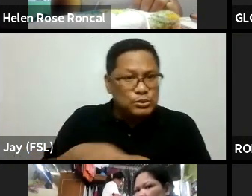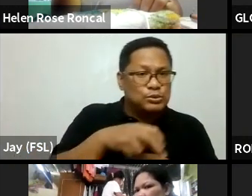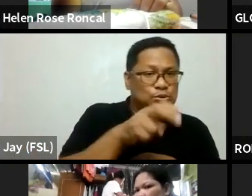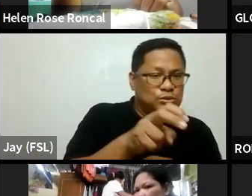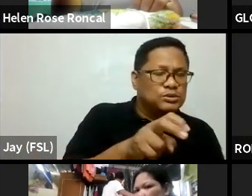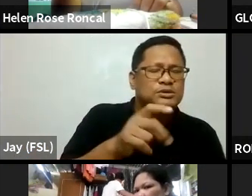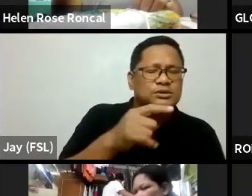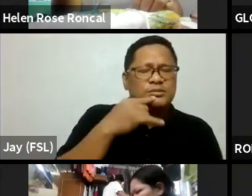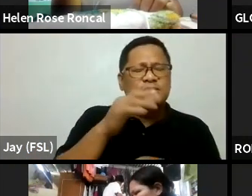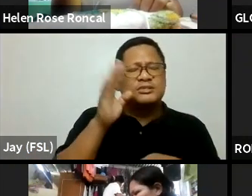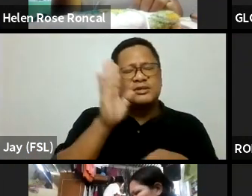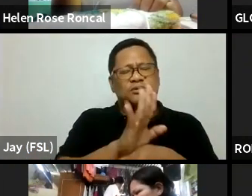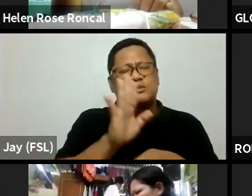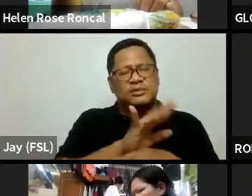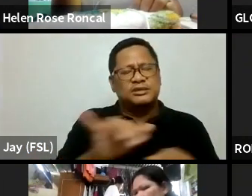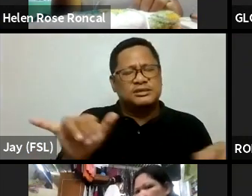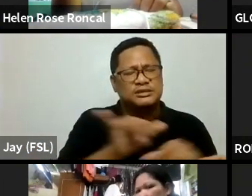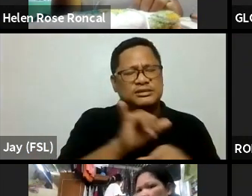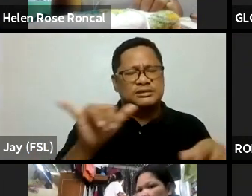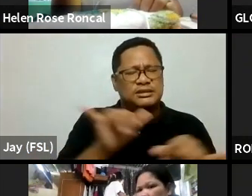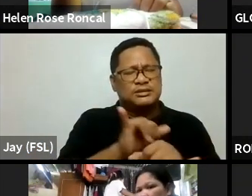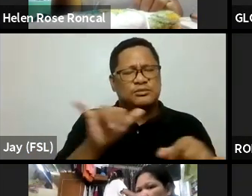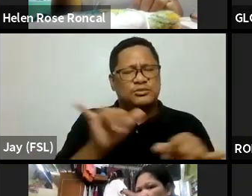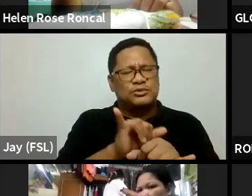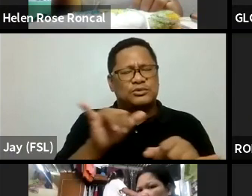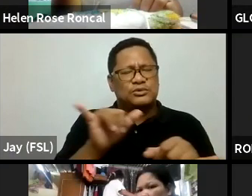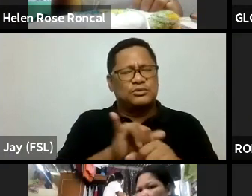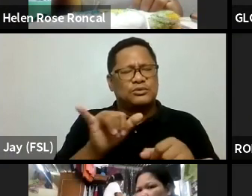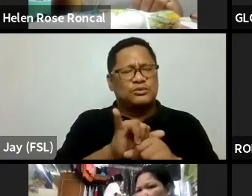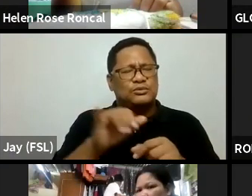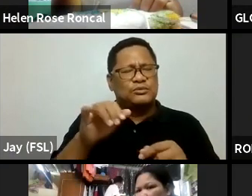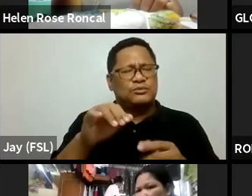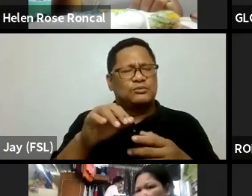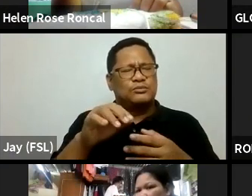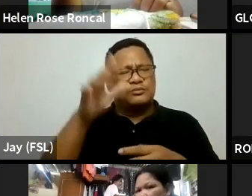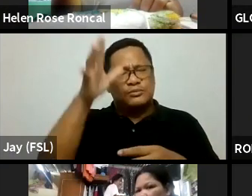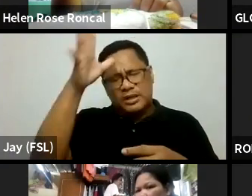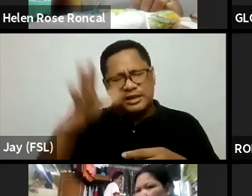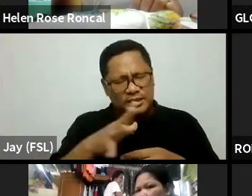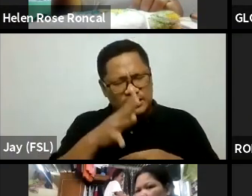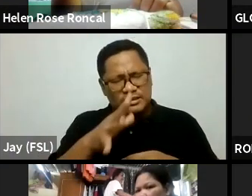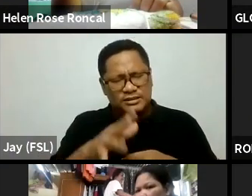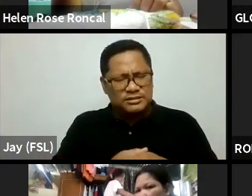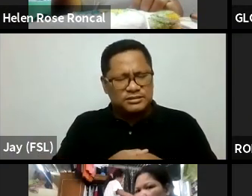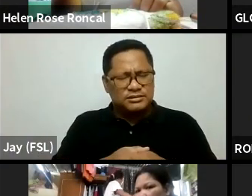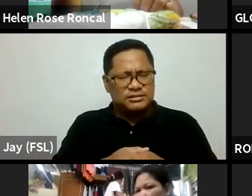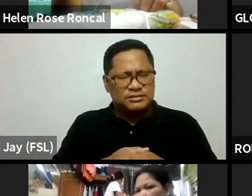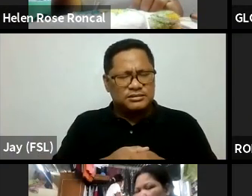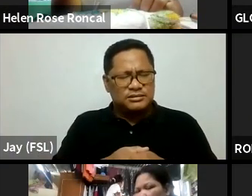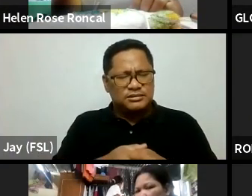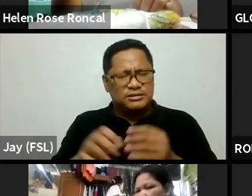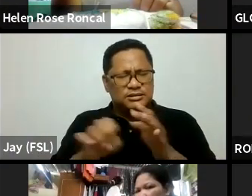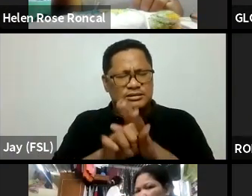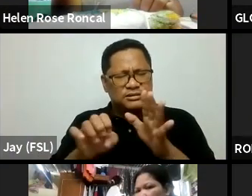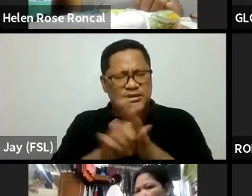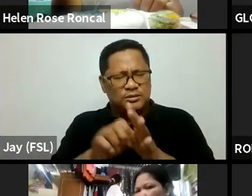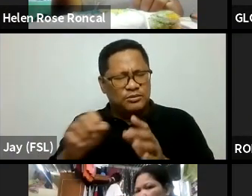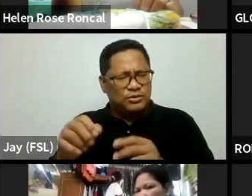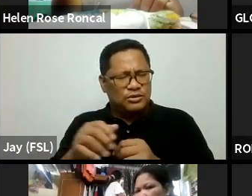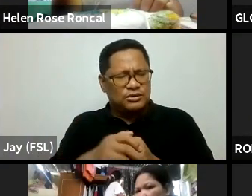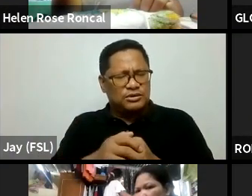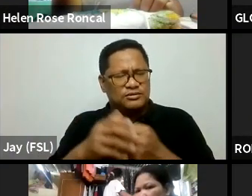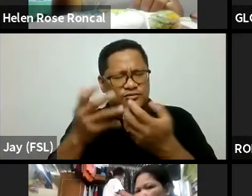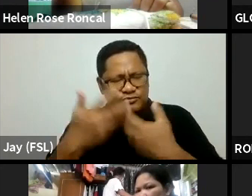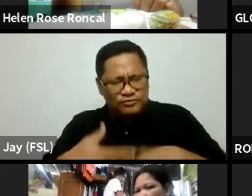ng fellow parents of autistic children. Di ba? Pag na-open mo yan, pag nagawa mo